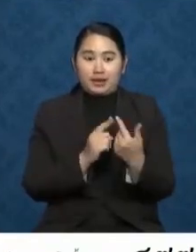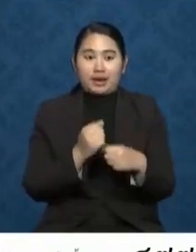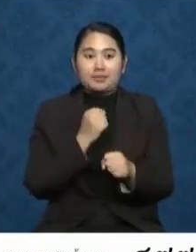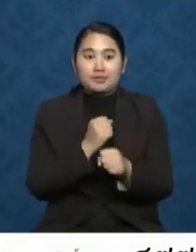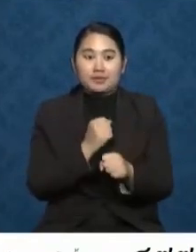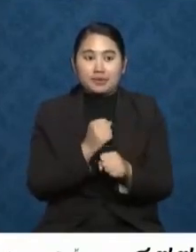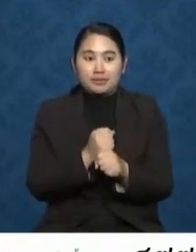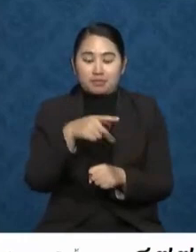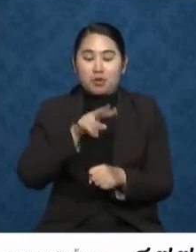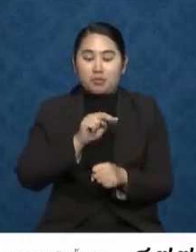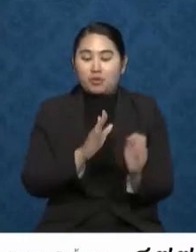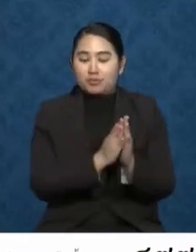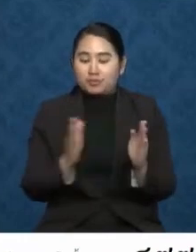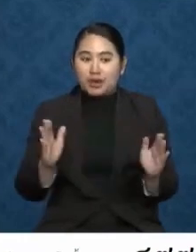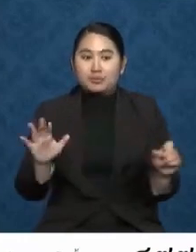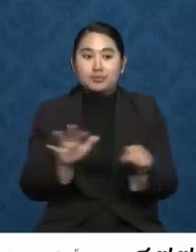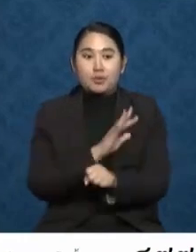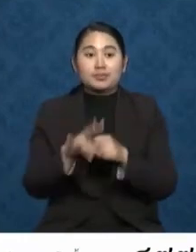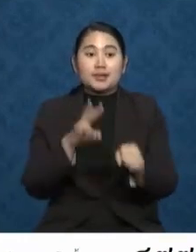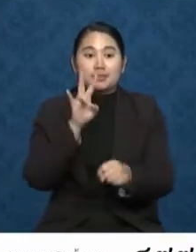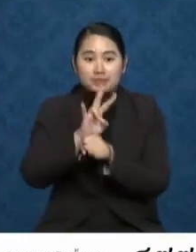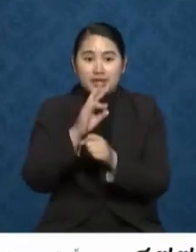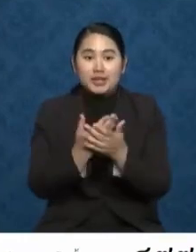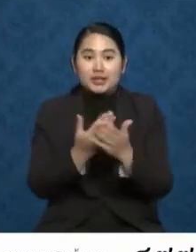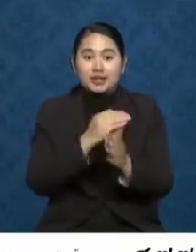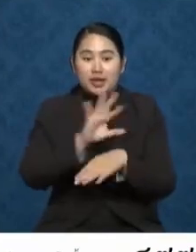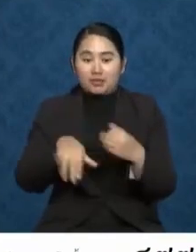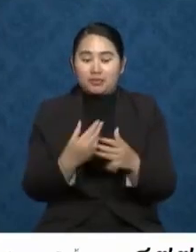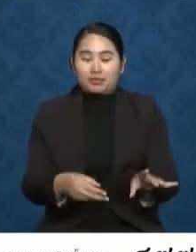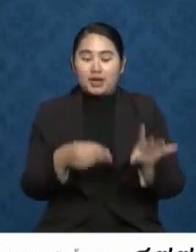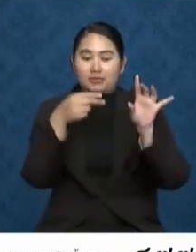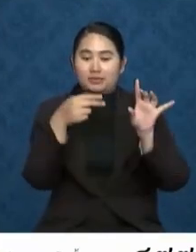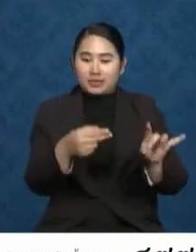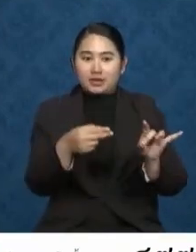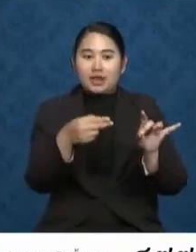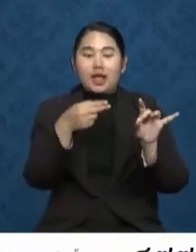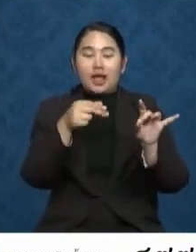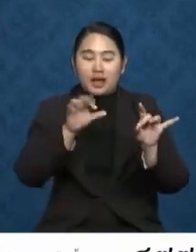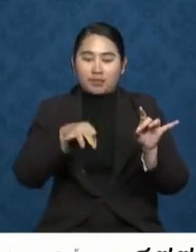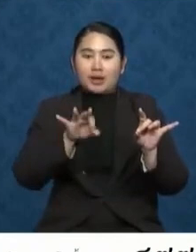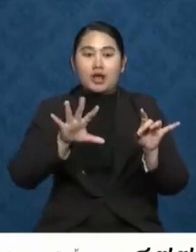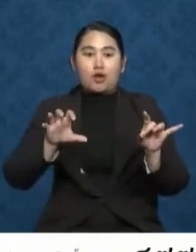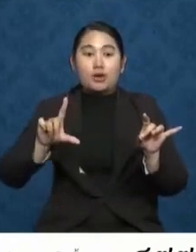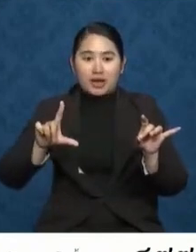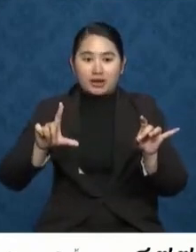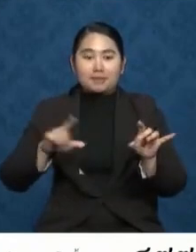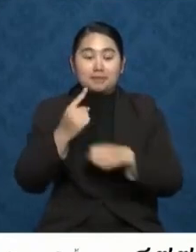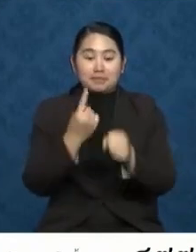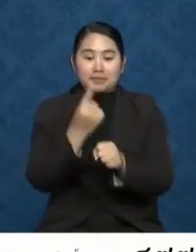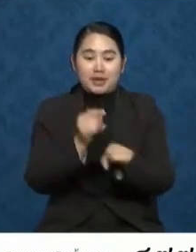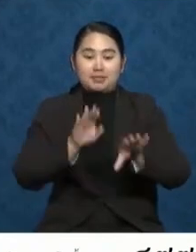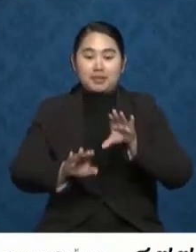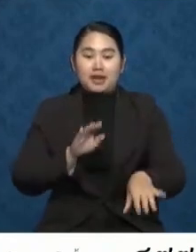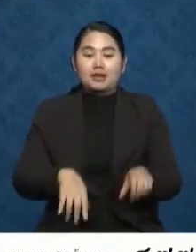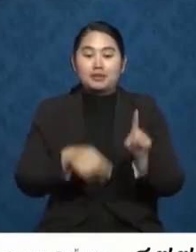ญัตินี้ด้วยก็ครบ7ปีพอดีรวมแล้วเราใช้เงินทั้งสิ้น 89,500 กว่าล้านบาทเฉลี่ยแล้วตกปีละประม